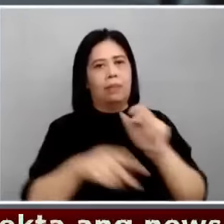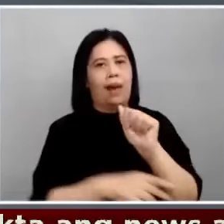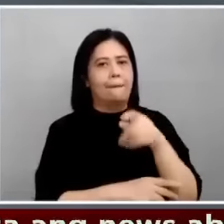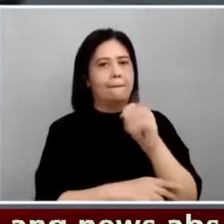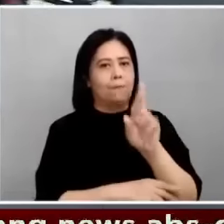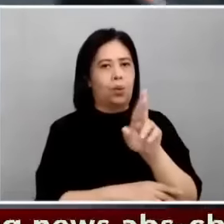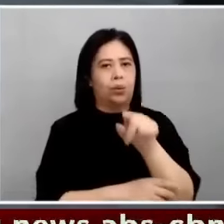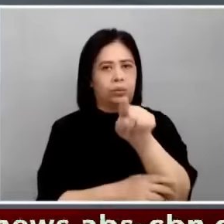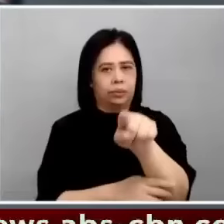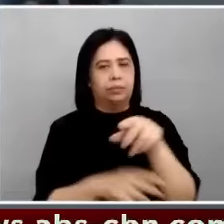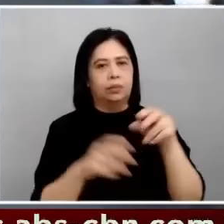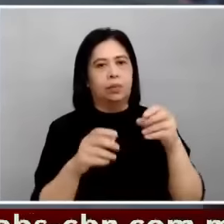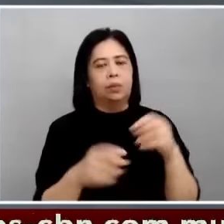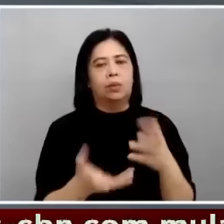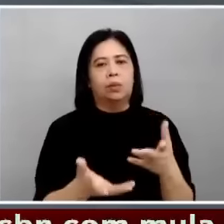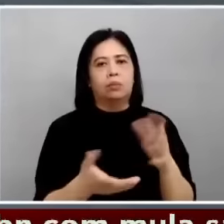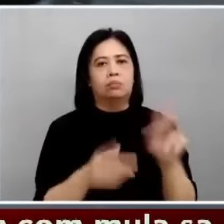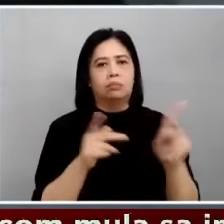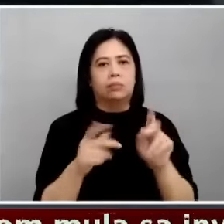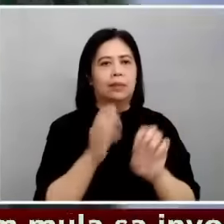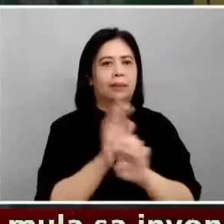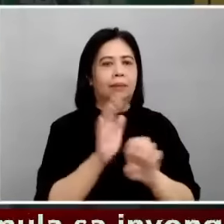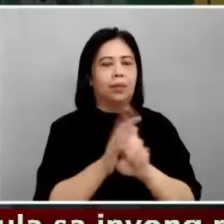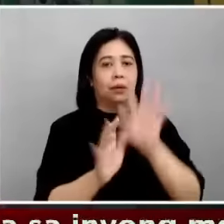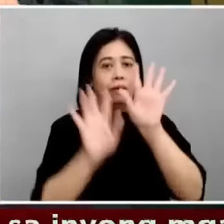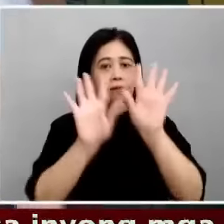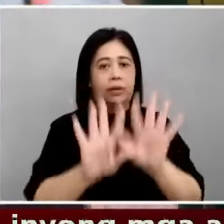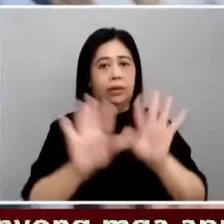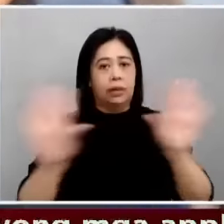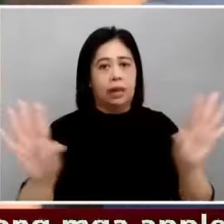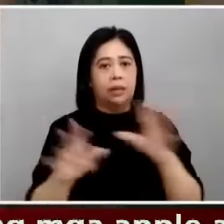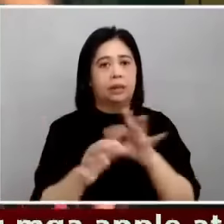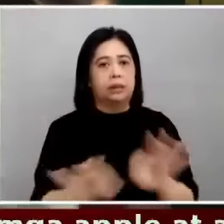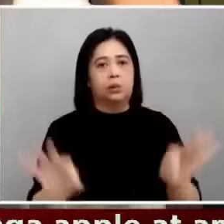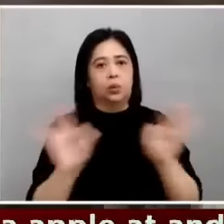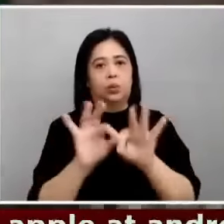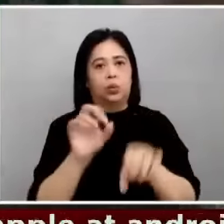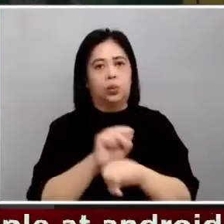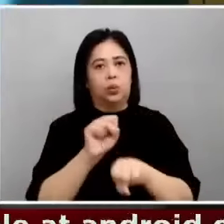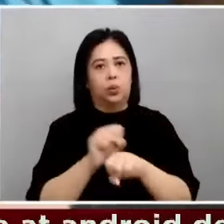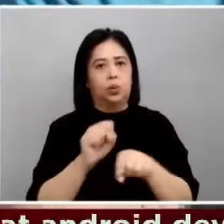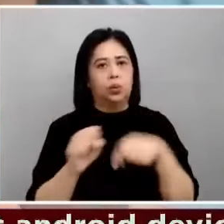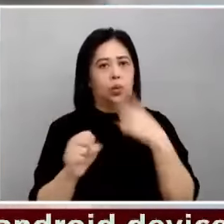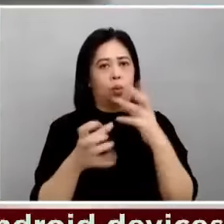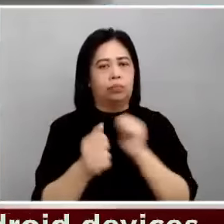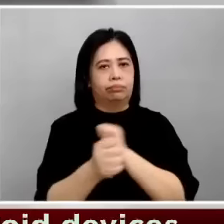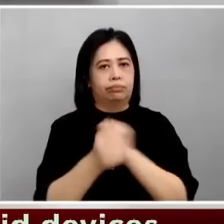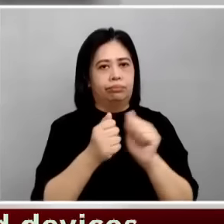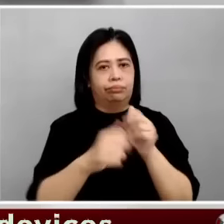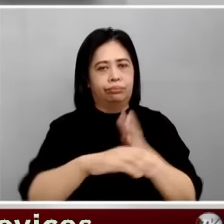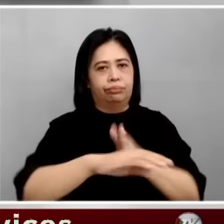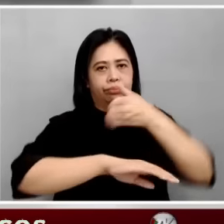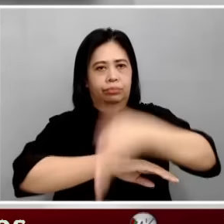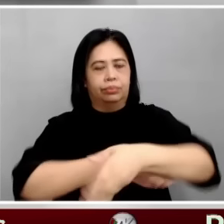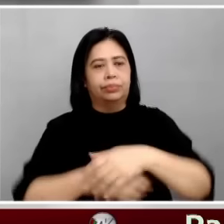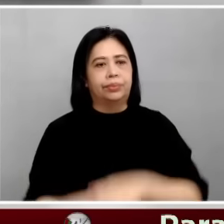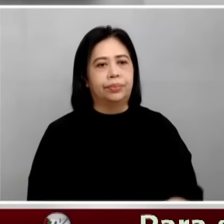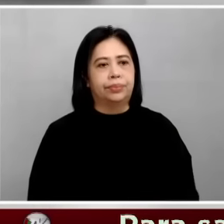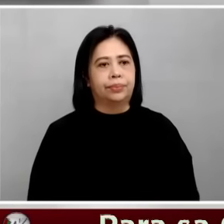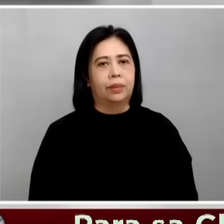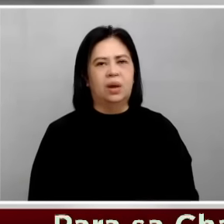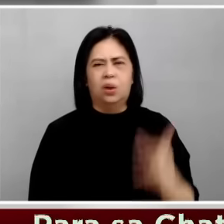outside residence o APOR gaya ng frontliners at essential workers ang mga nais tumawid. This is to